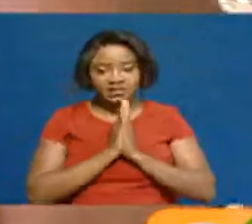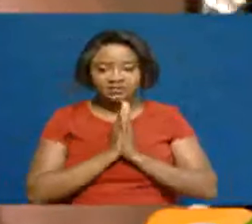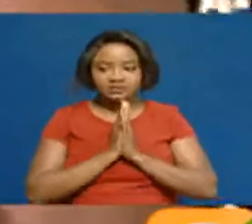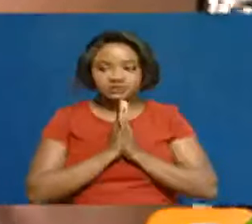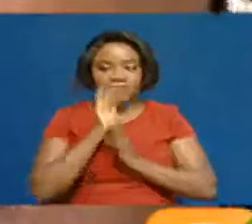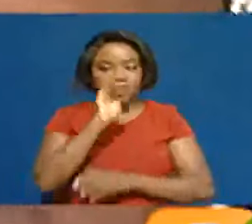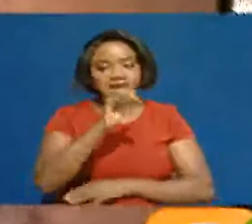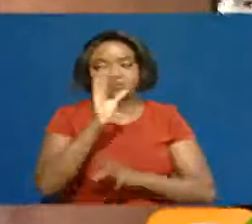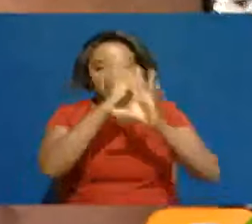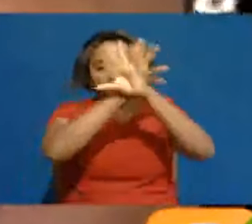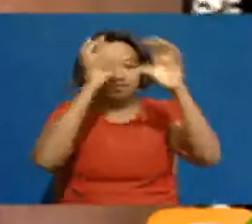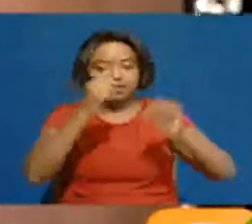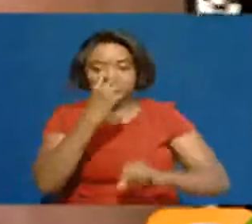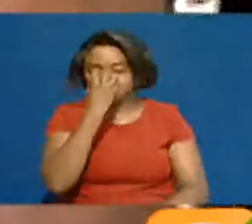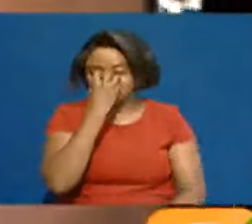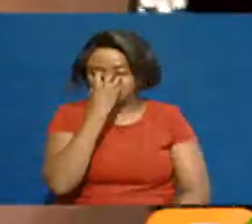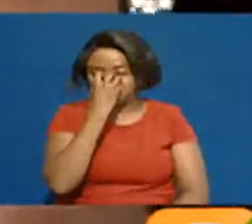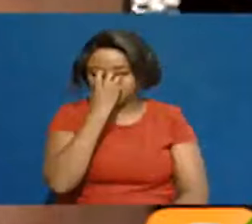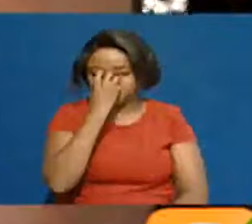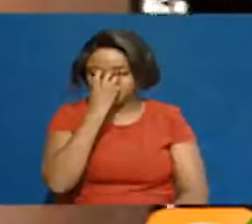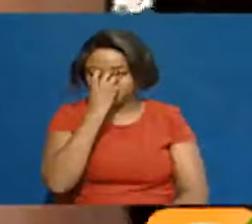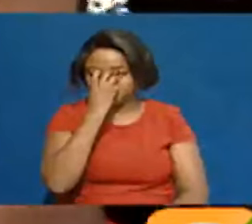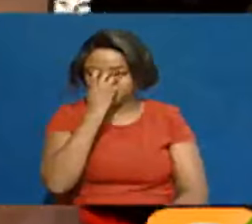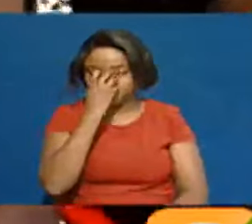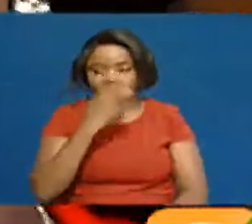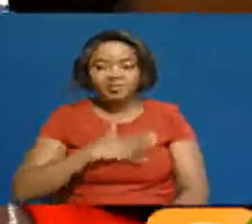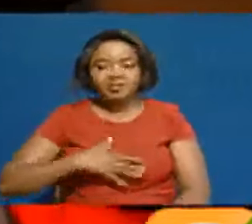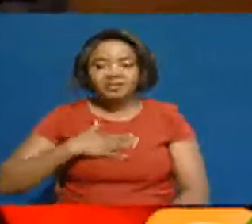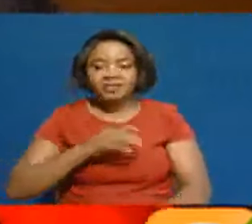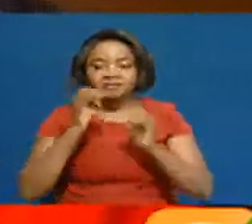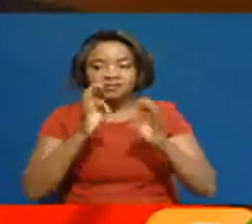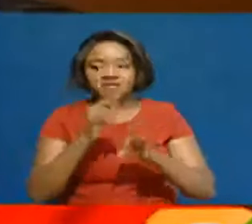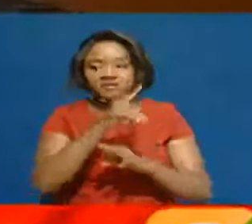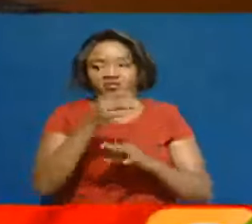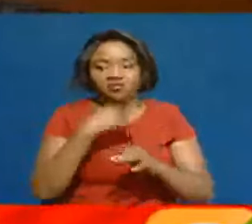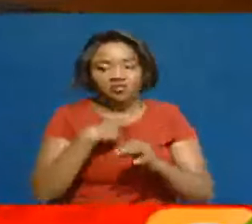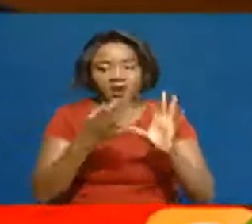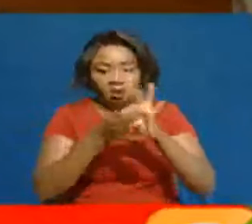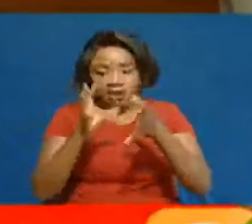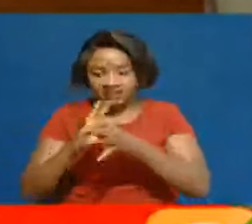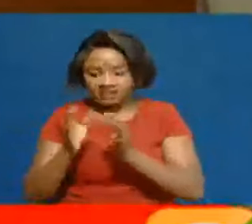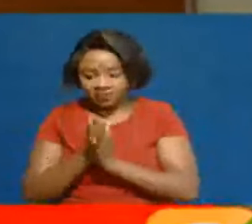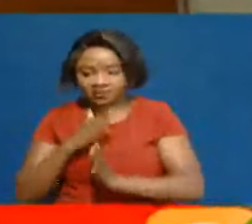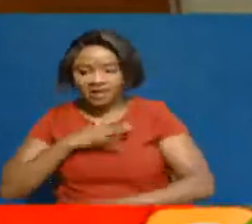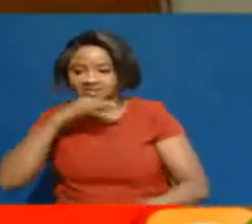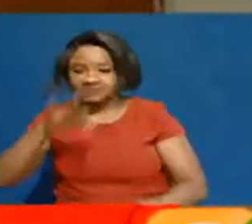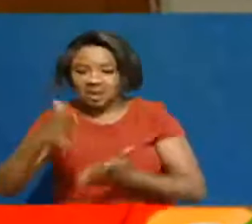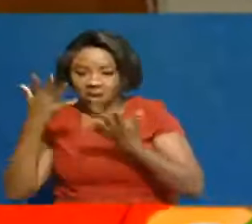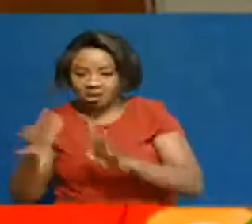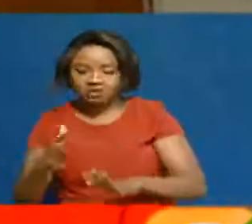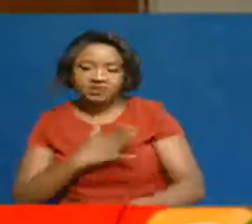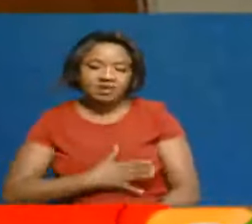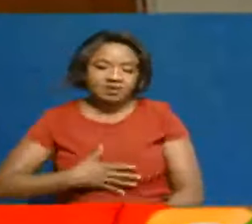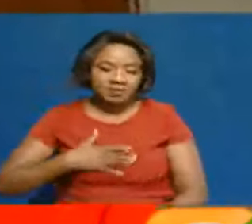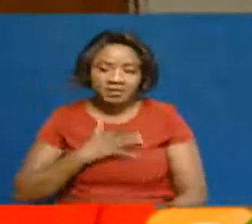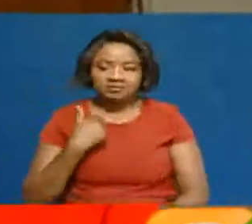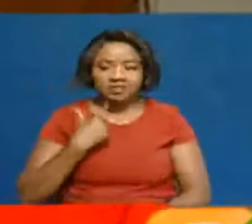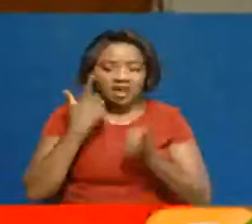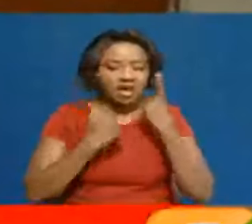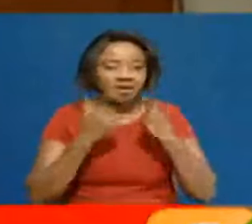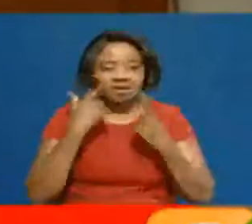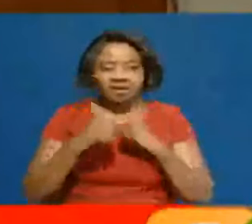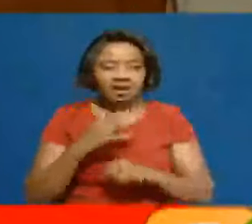our president, please, wherever you are, kama una connection na hiyo mambo, tafadhali tu nikiria hivi, nalia kilio mbaya,